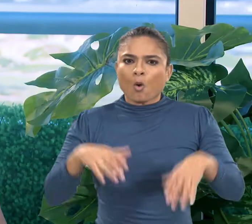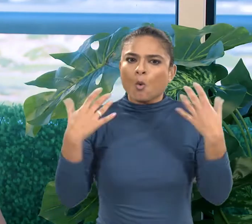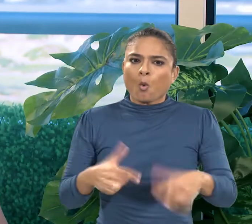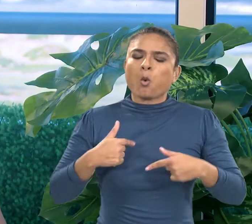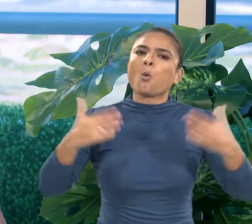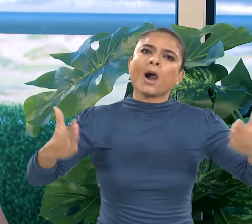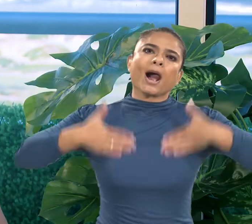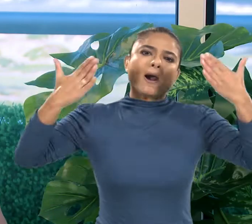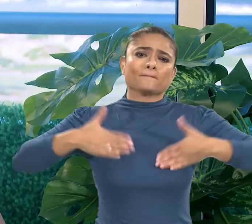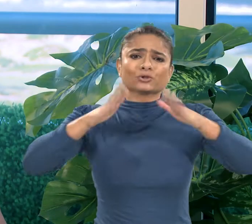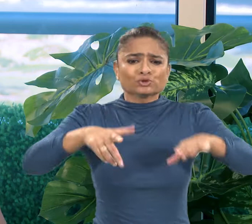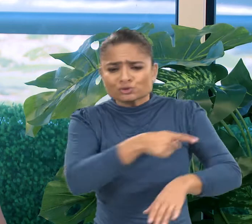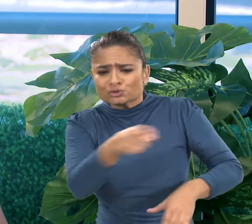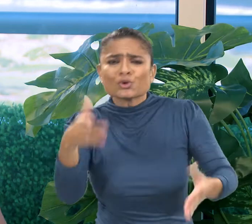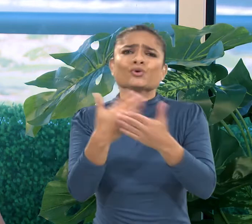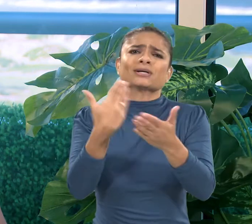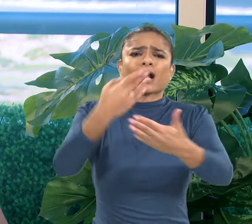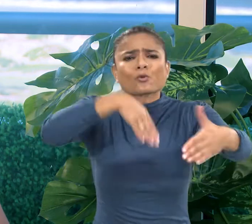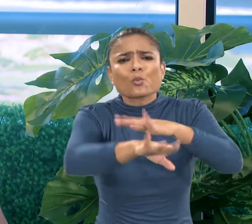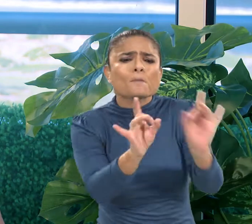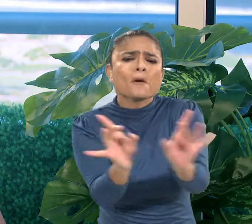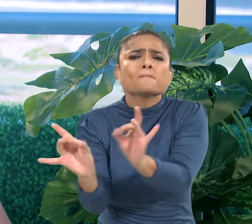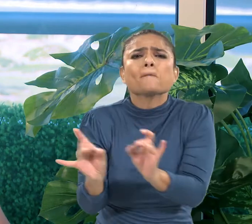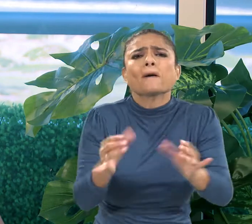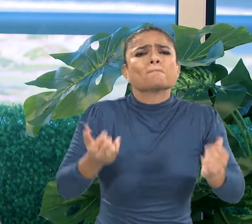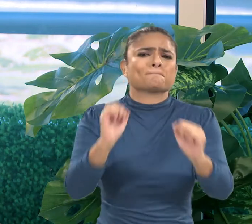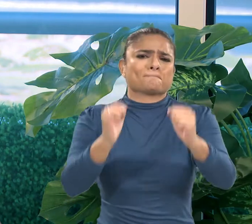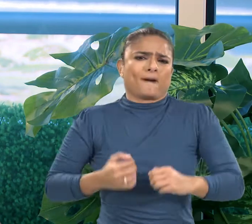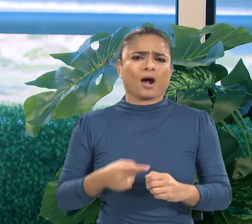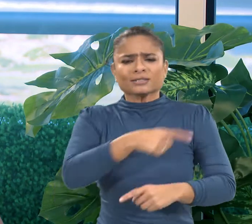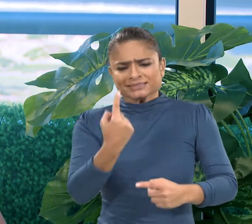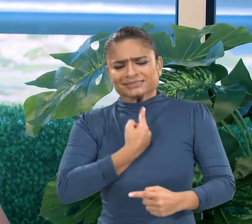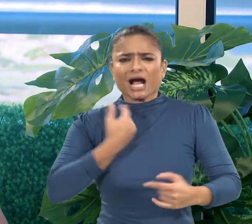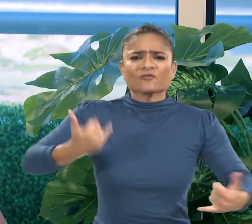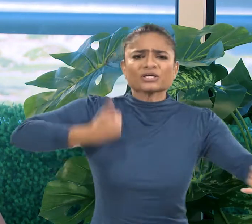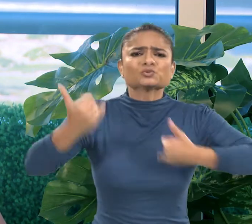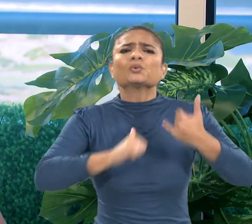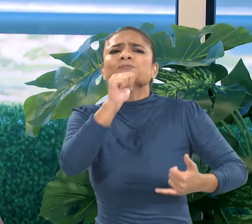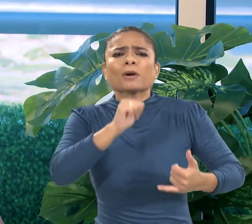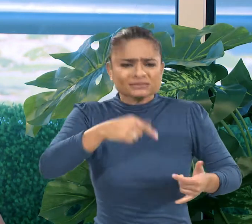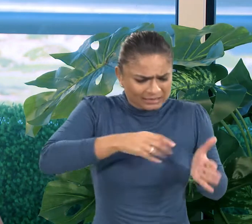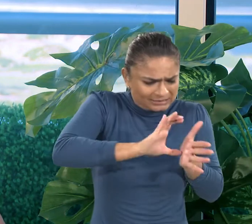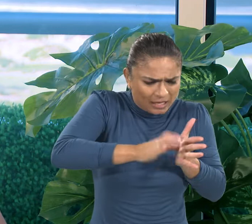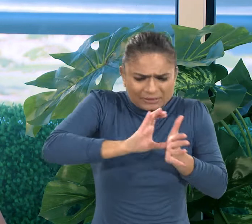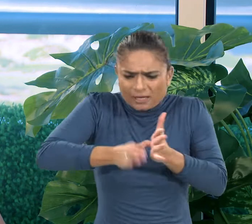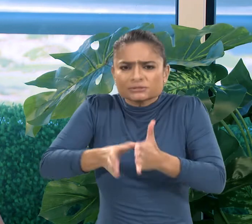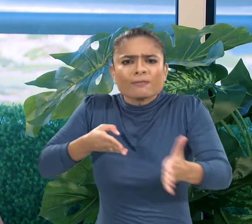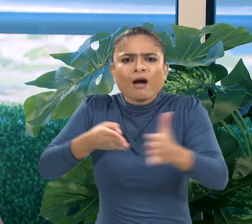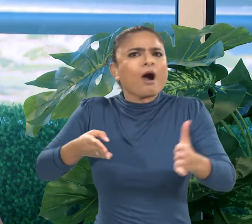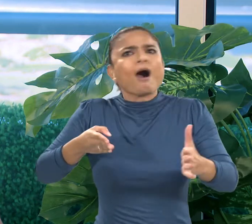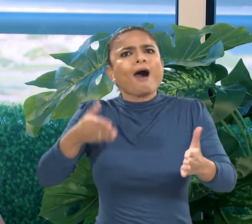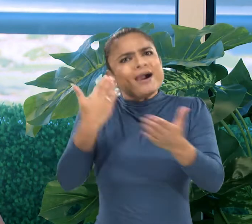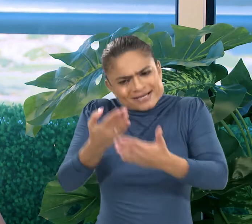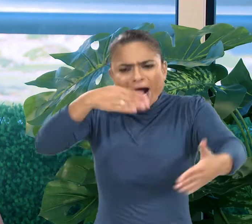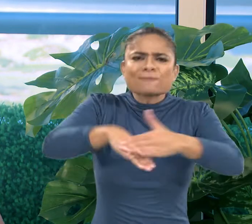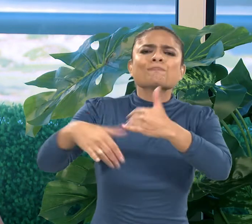Dit bring my soveel vreugde om te sien hoe die kinders veilig kan speel en hulle self geniet ondanks die unieke uitdagings